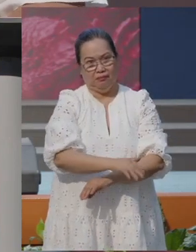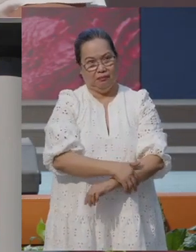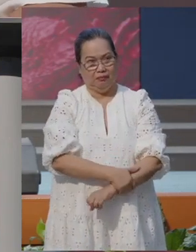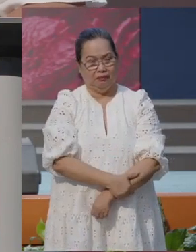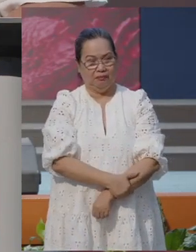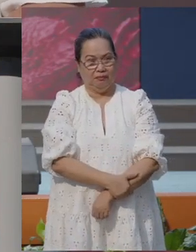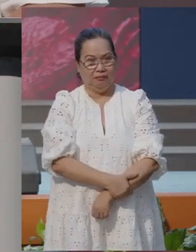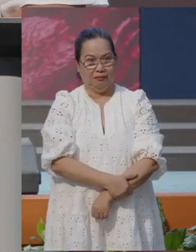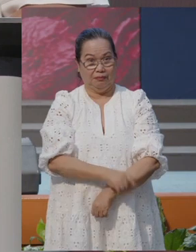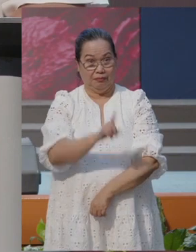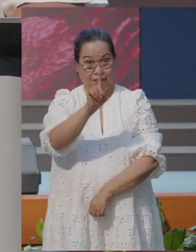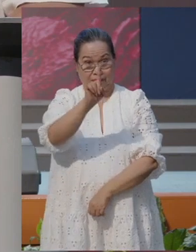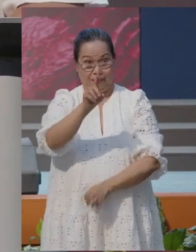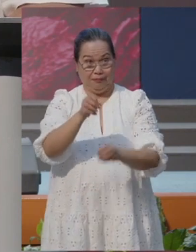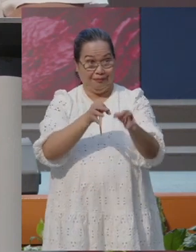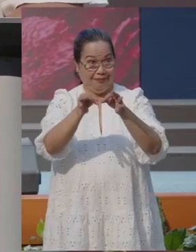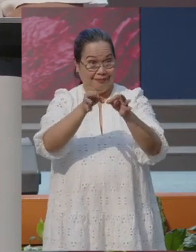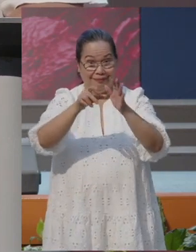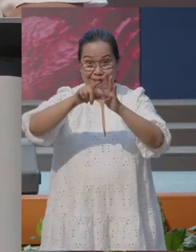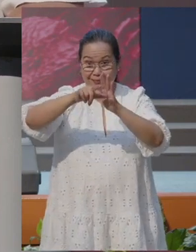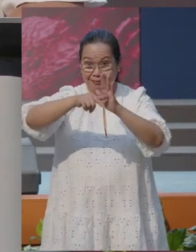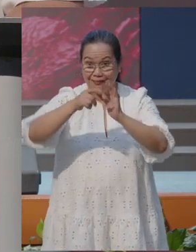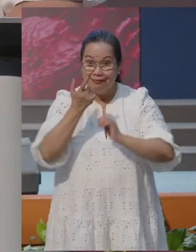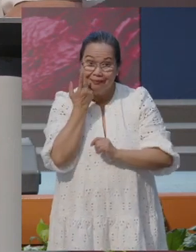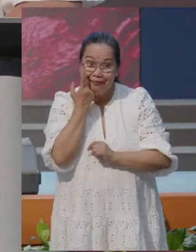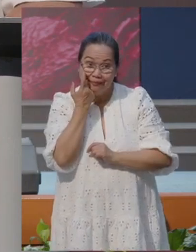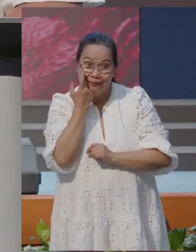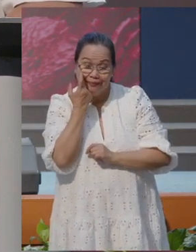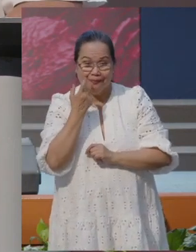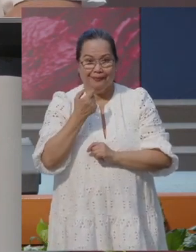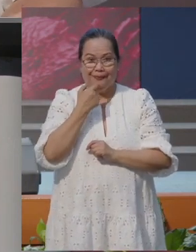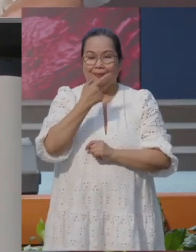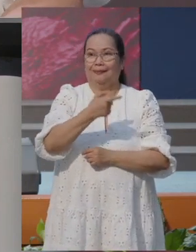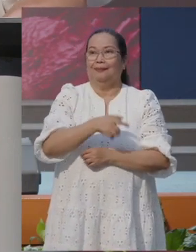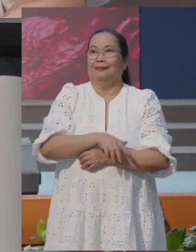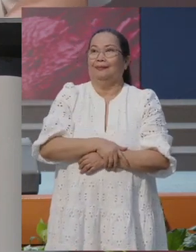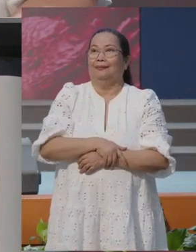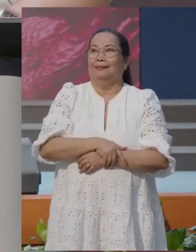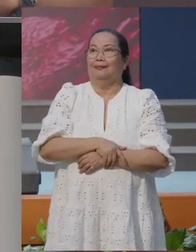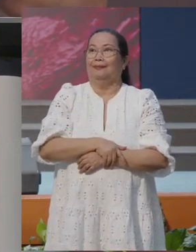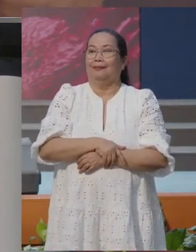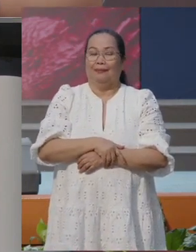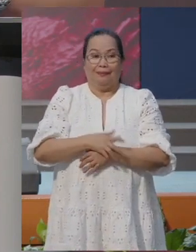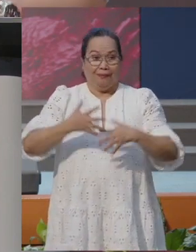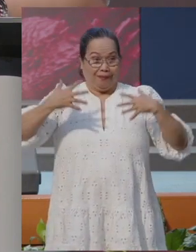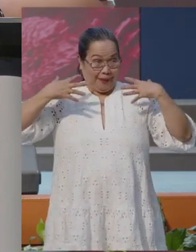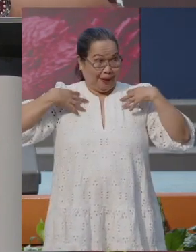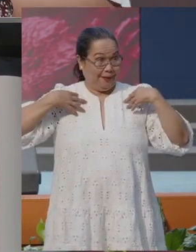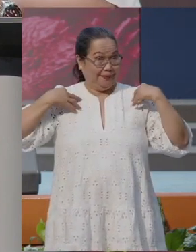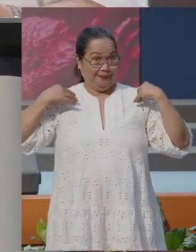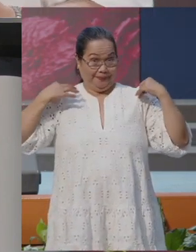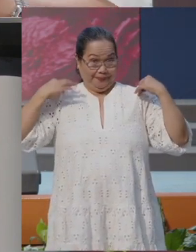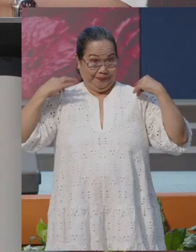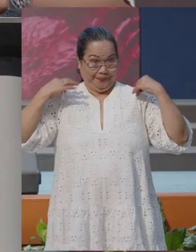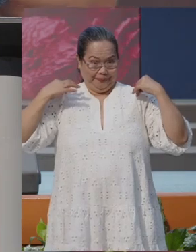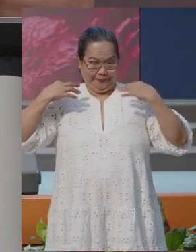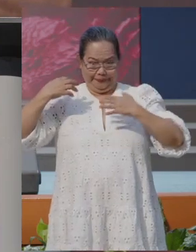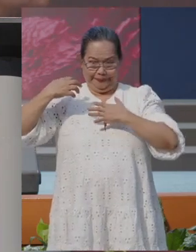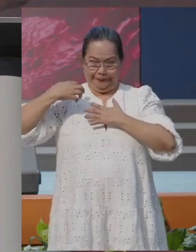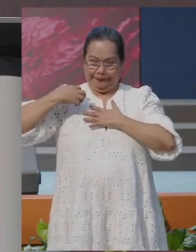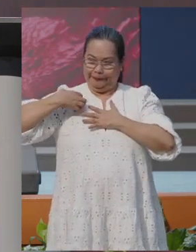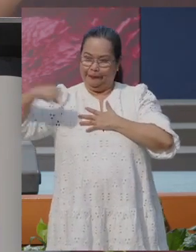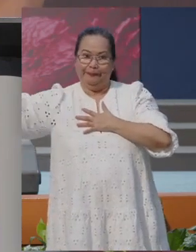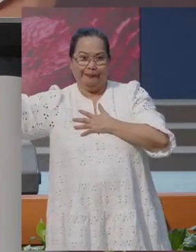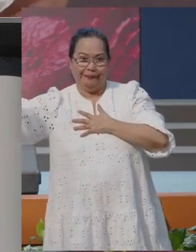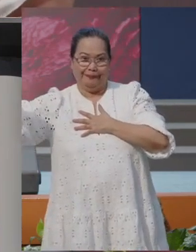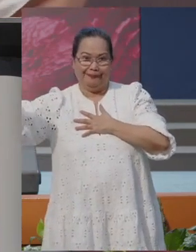Meron pa ako ipapaliwanag maya-maya. Yung pagkuha ng cloak, ang kasuotan ng mga mahirap noon